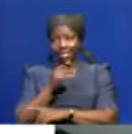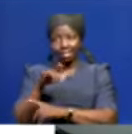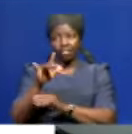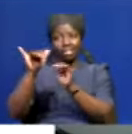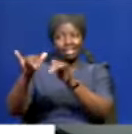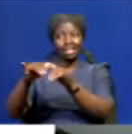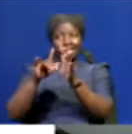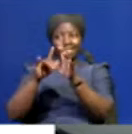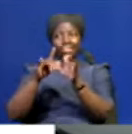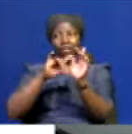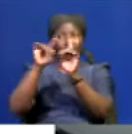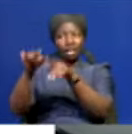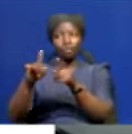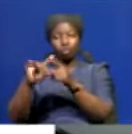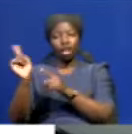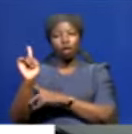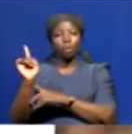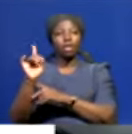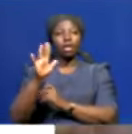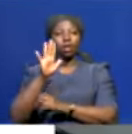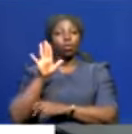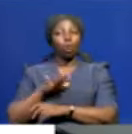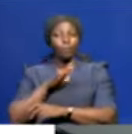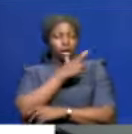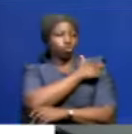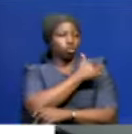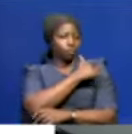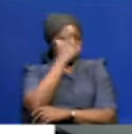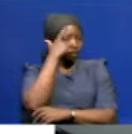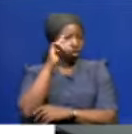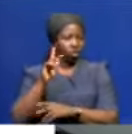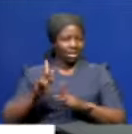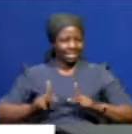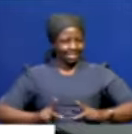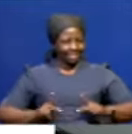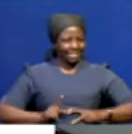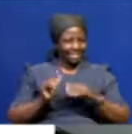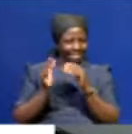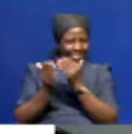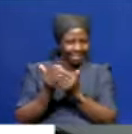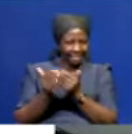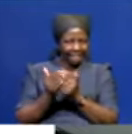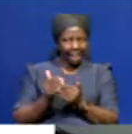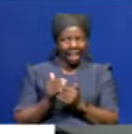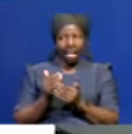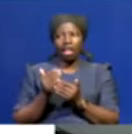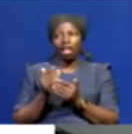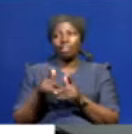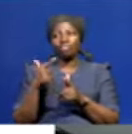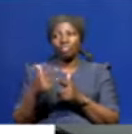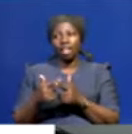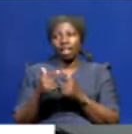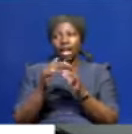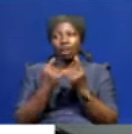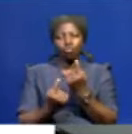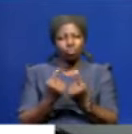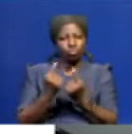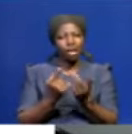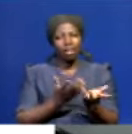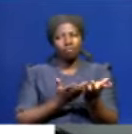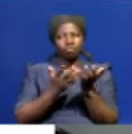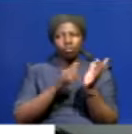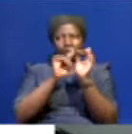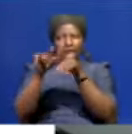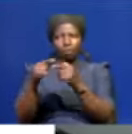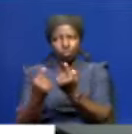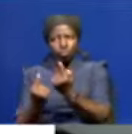Alikuwa dialysis. Nikapandisha chakula ile niko napika, nikaenda kupika karibu na baba. Sasa baba kastuka nikamwambia